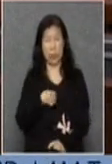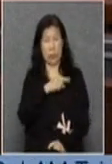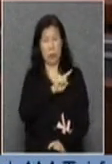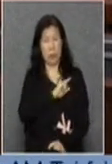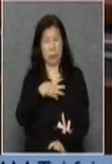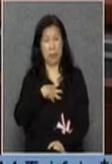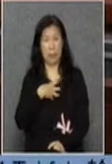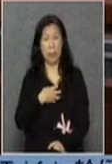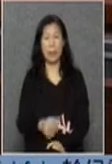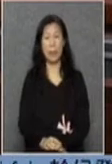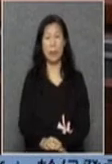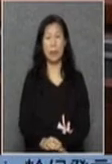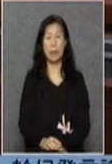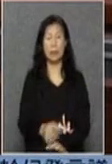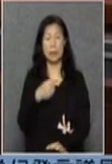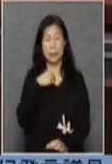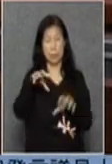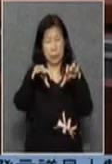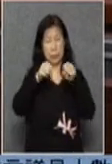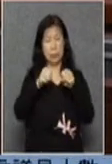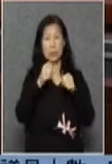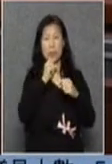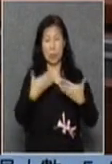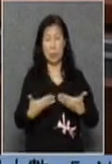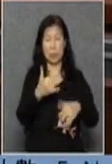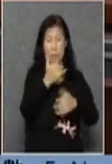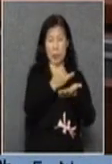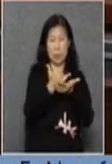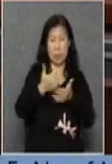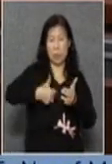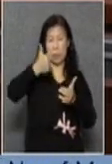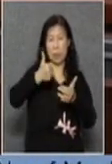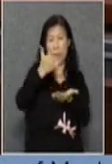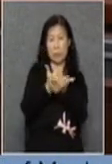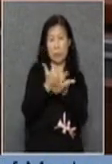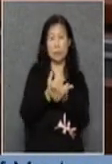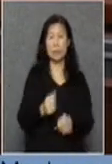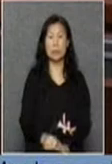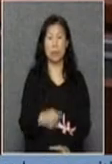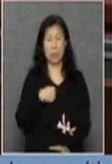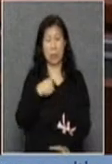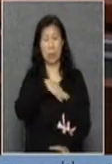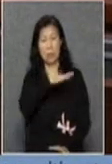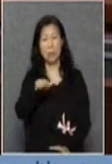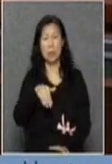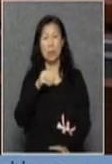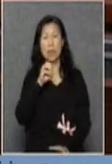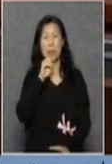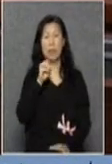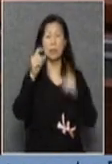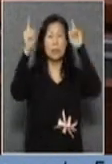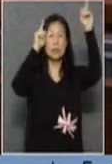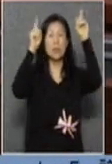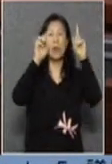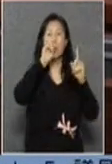果我們是守不住我們現有的成功的地位，我們說得幾天花亂